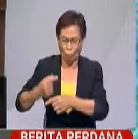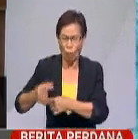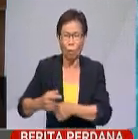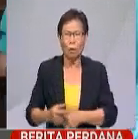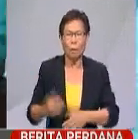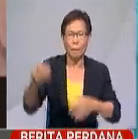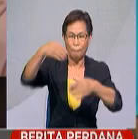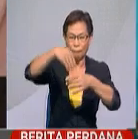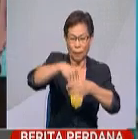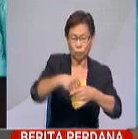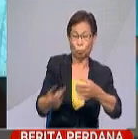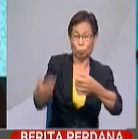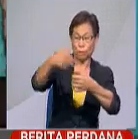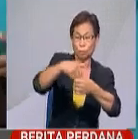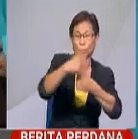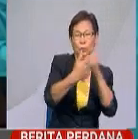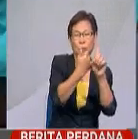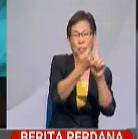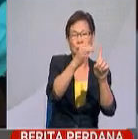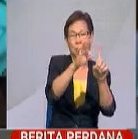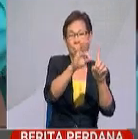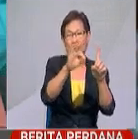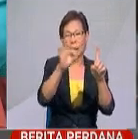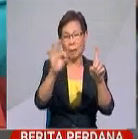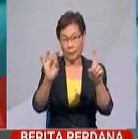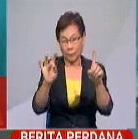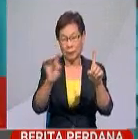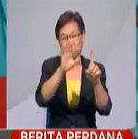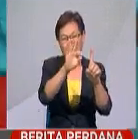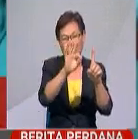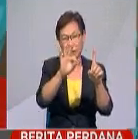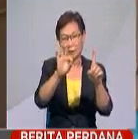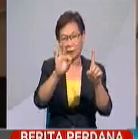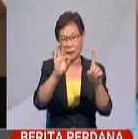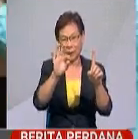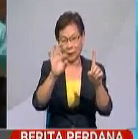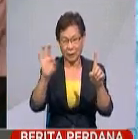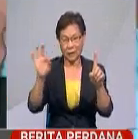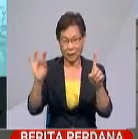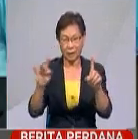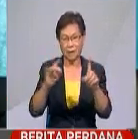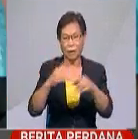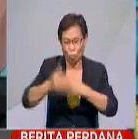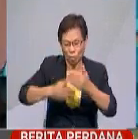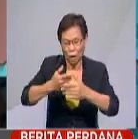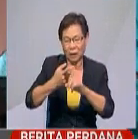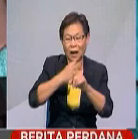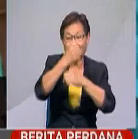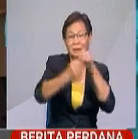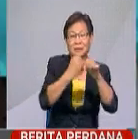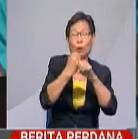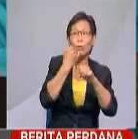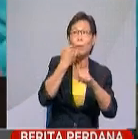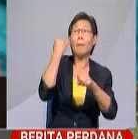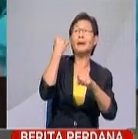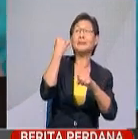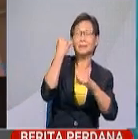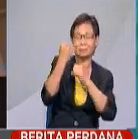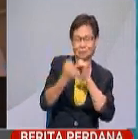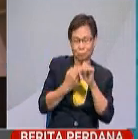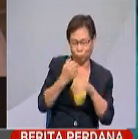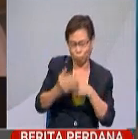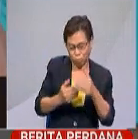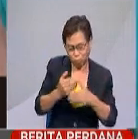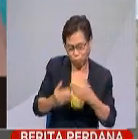tahun 1988. Jadi prosesnya daripada tahun lepas lah. Mudah.